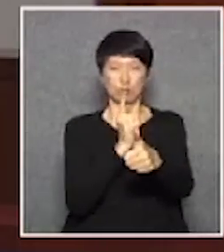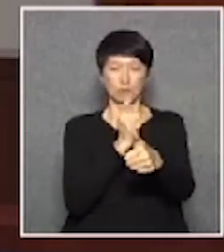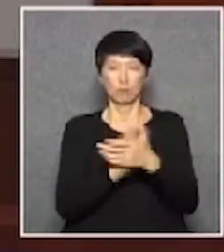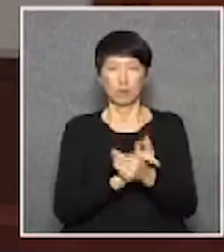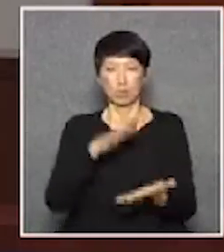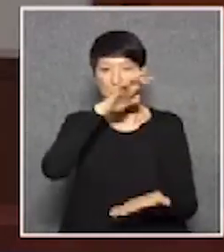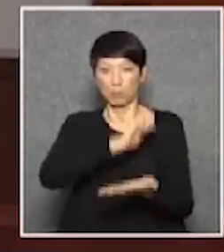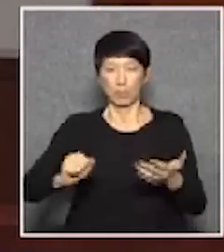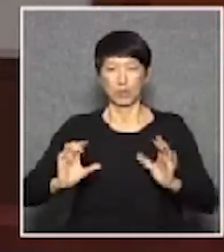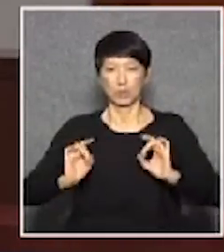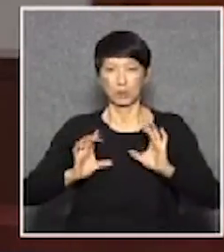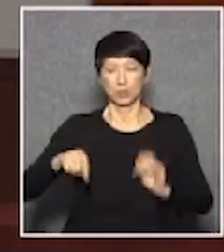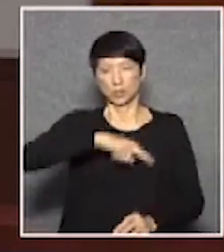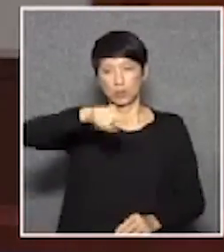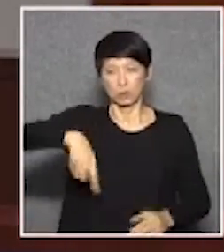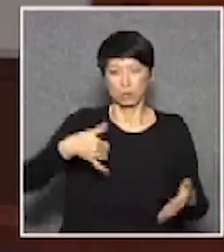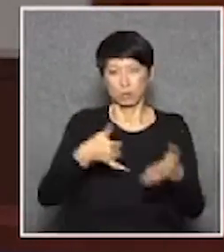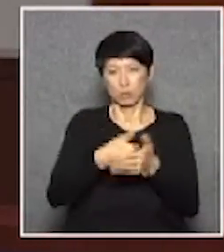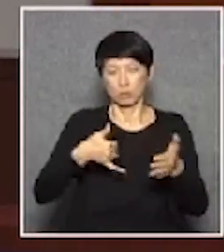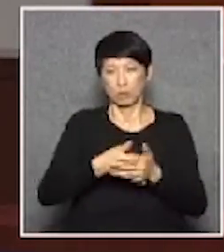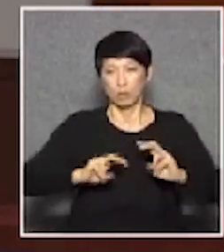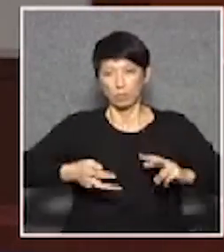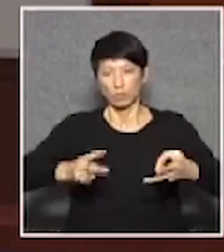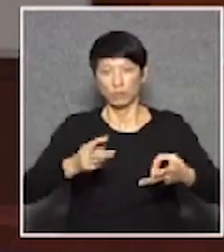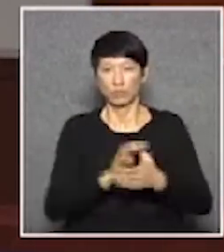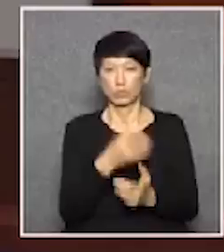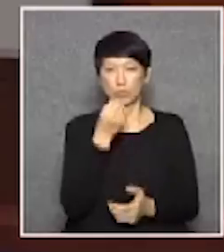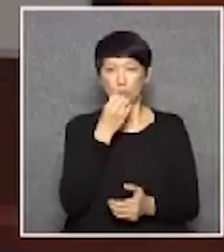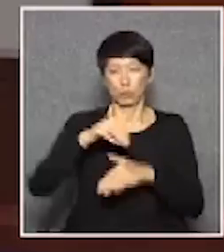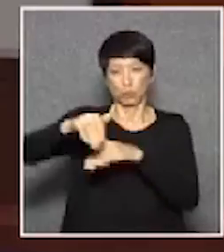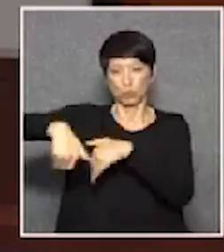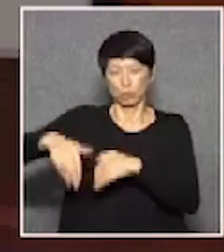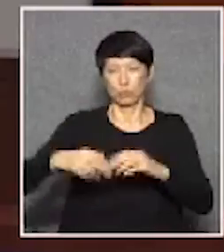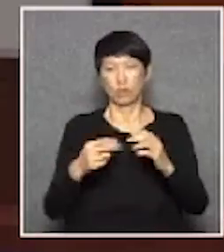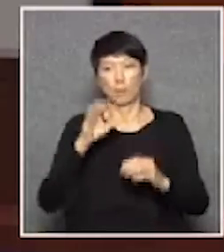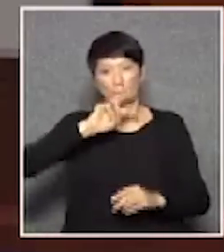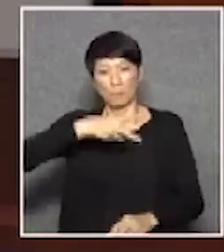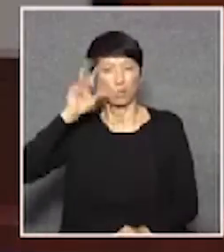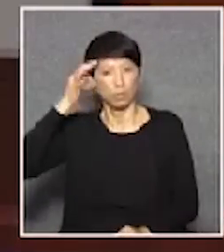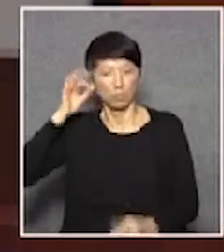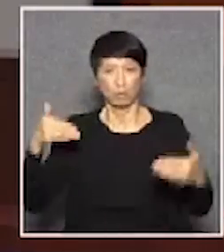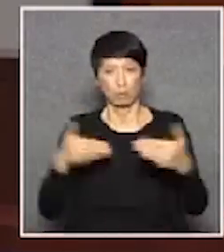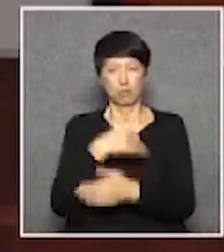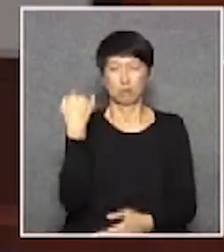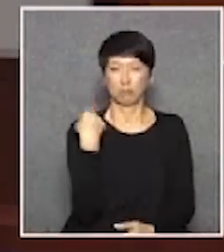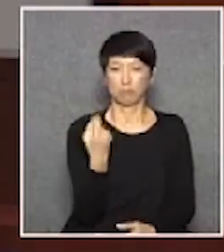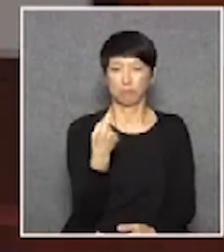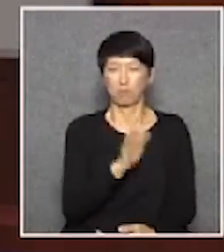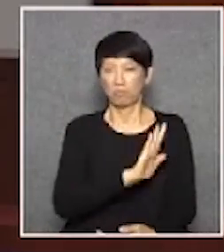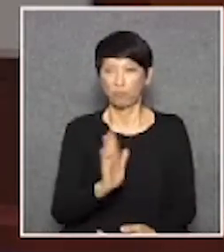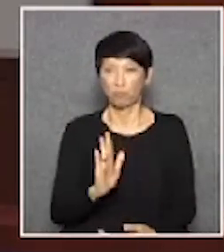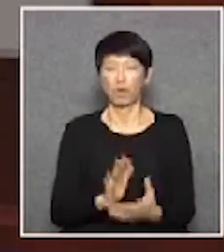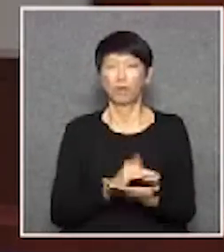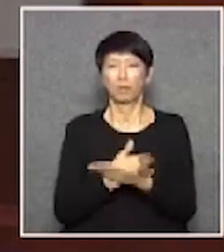私产，限制发展郊野公园条例，间接造成乡村破落、贫穷、交通不便，令到传统人民文化文